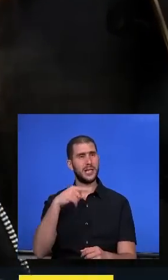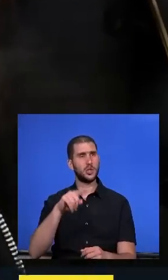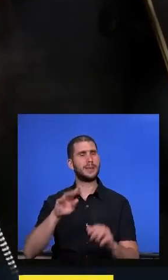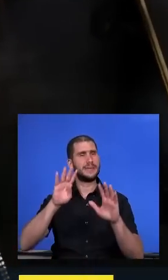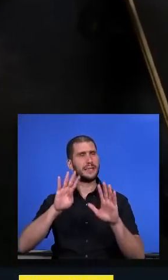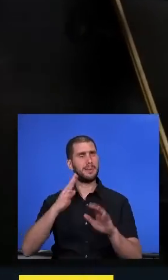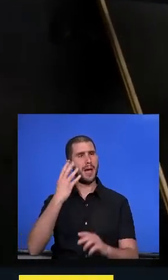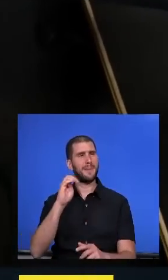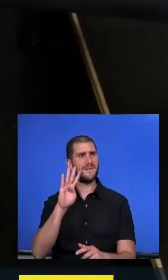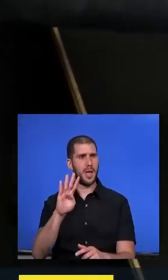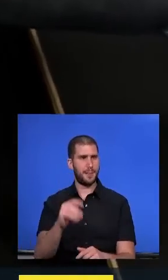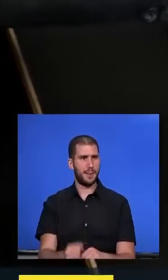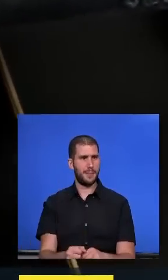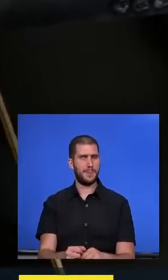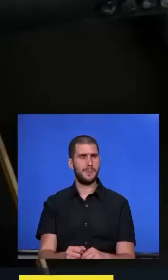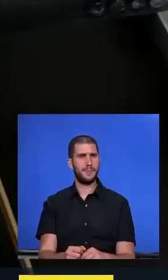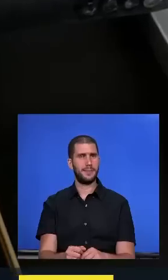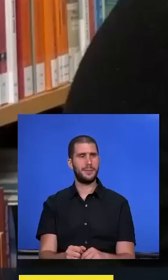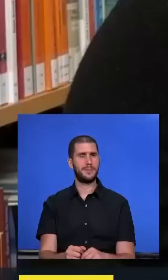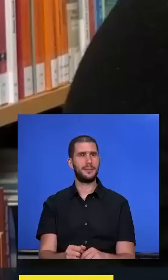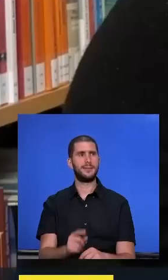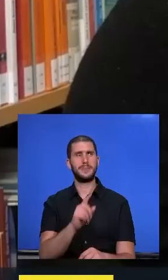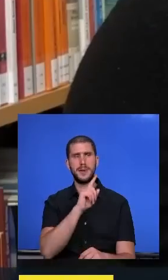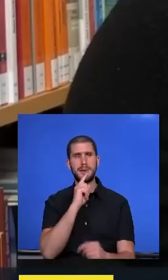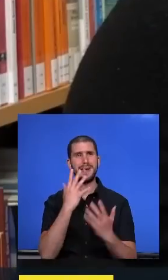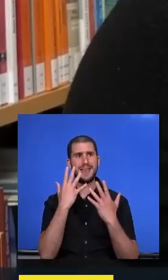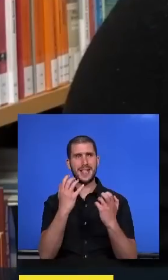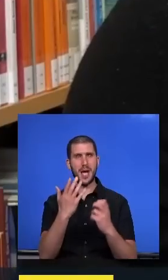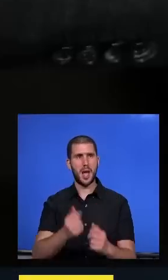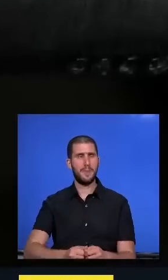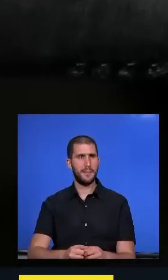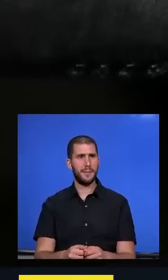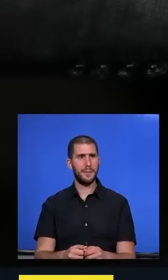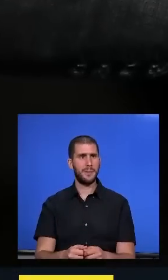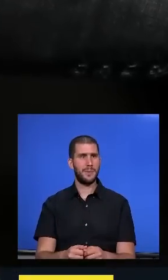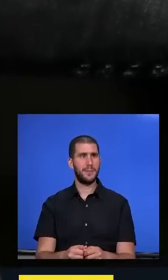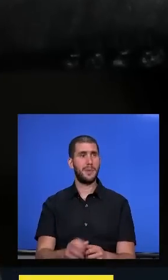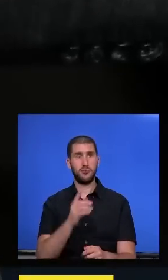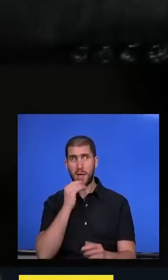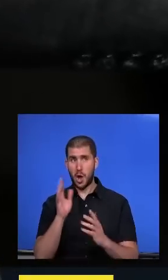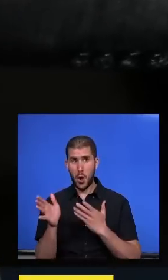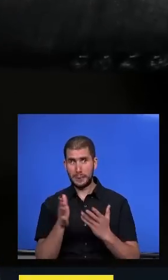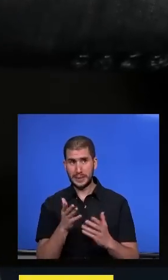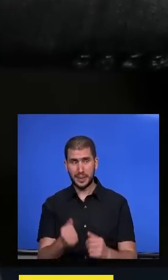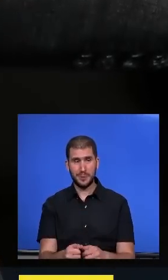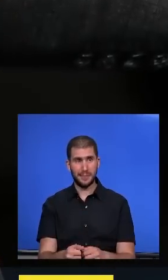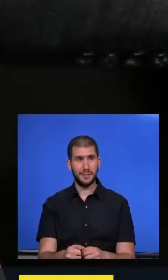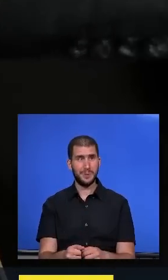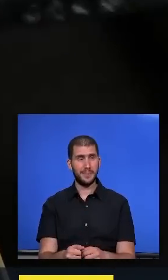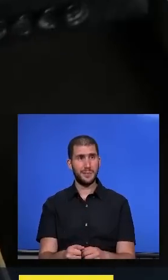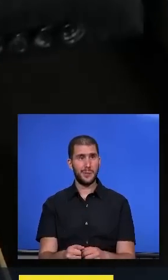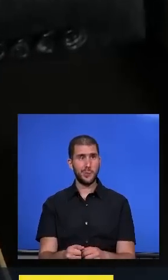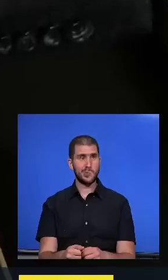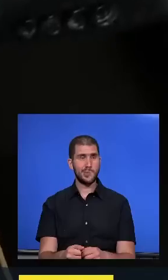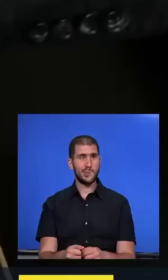of September 44. Liebste Mutti, dearest mother, seid ihr gesund? Are you okay?